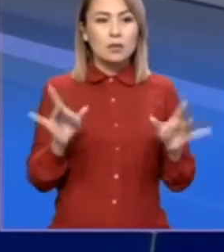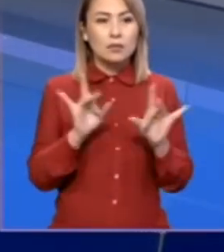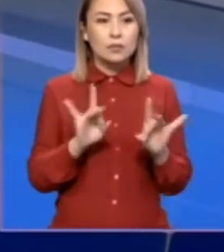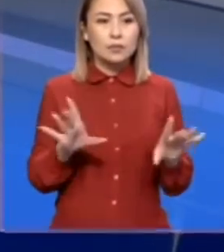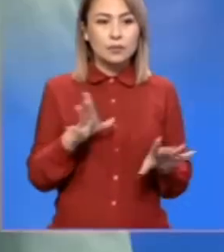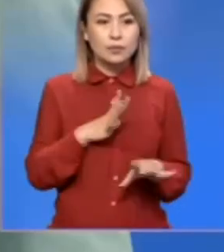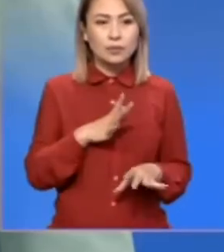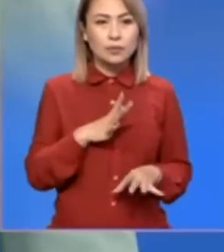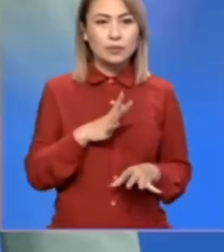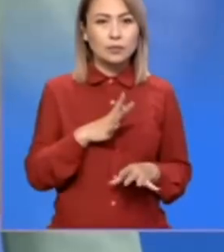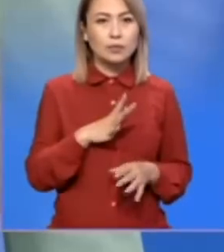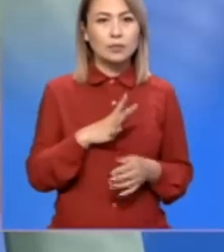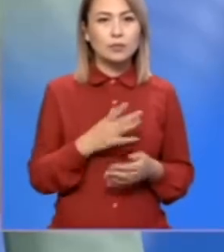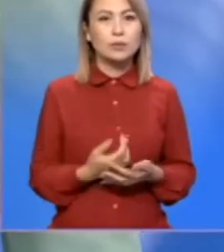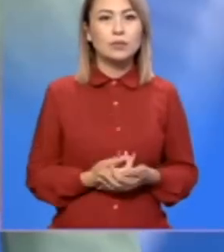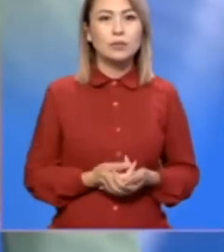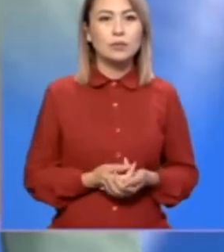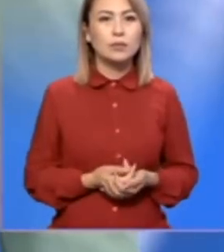айтып едім.